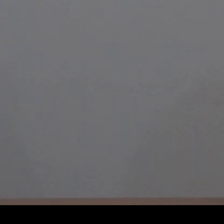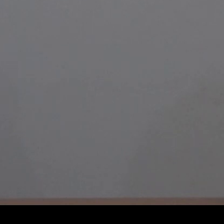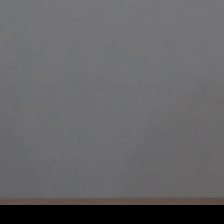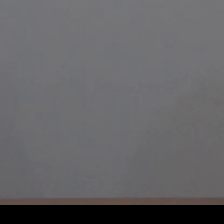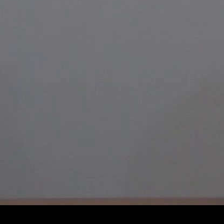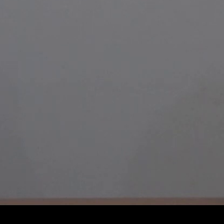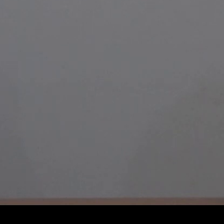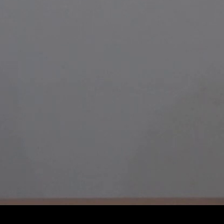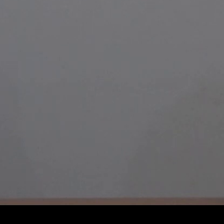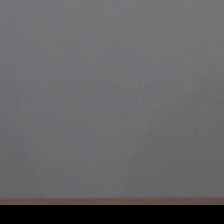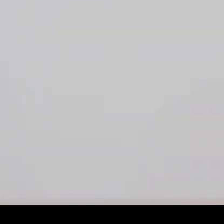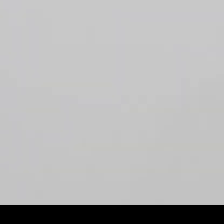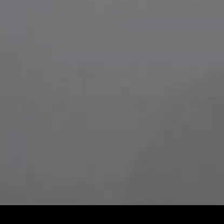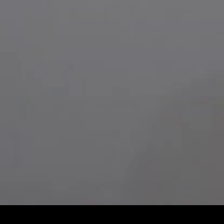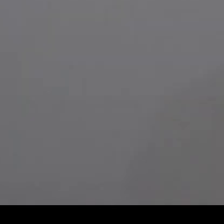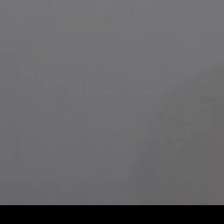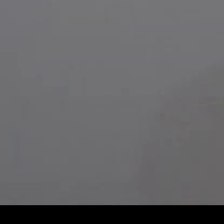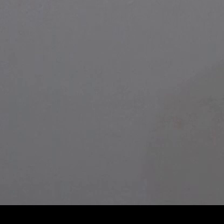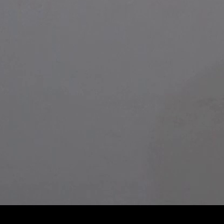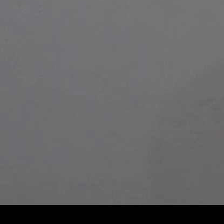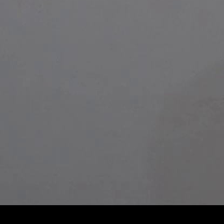kufizu gjdo lëvizje të emë.